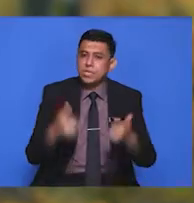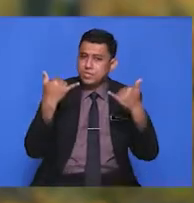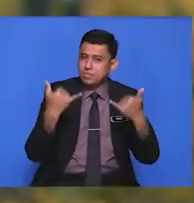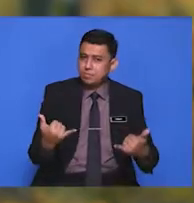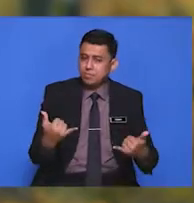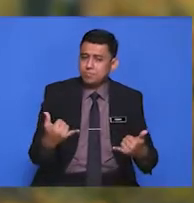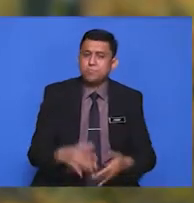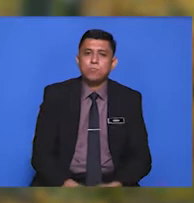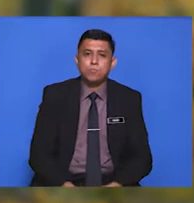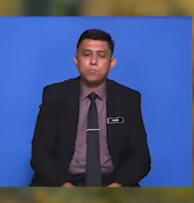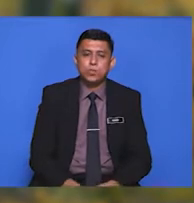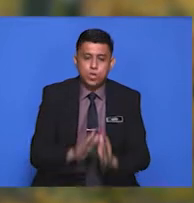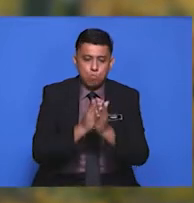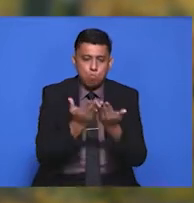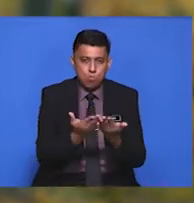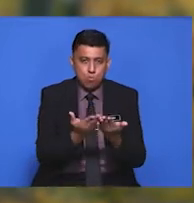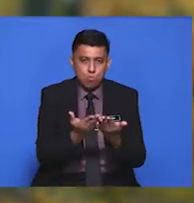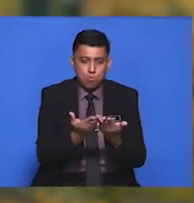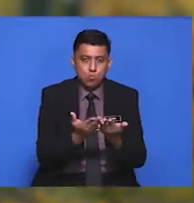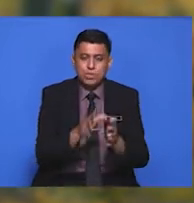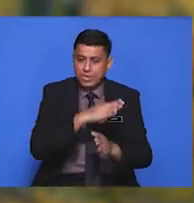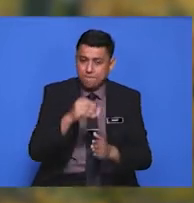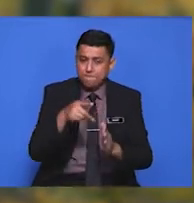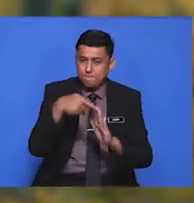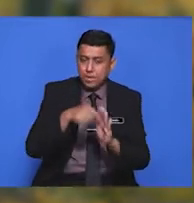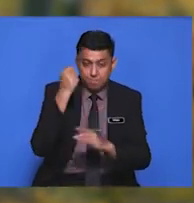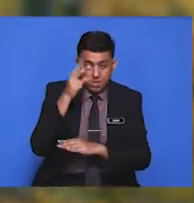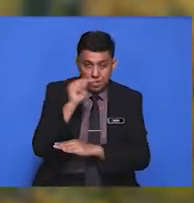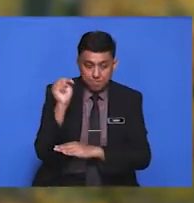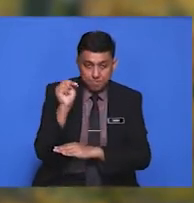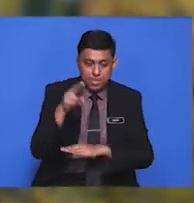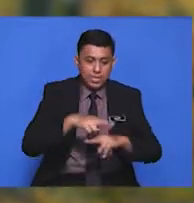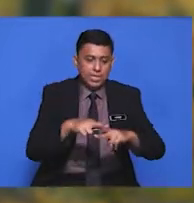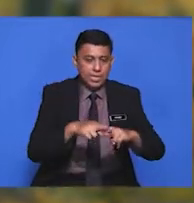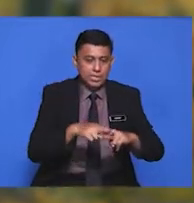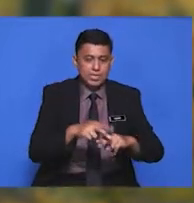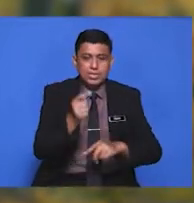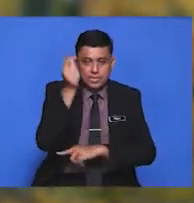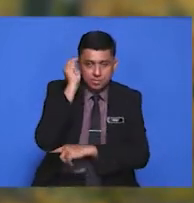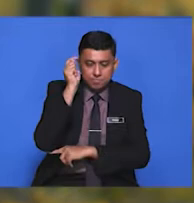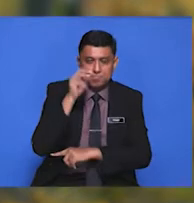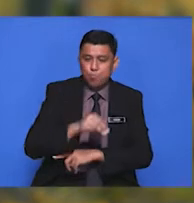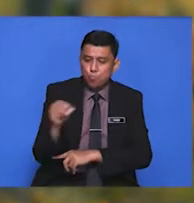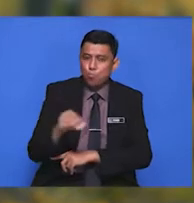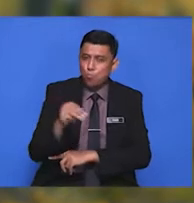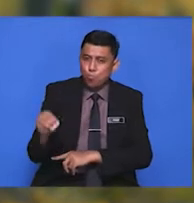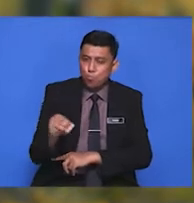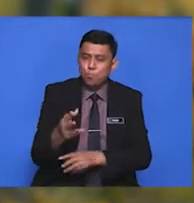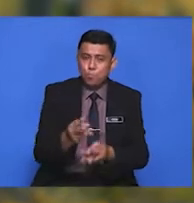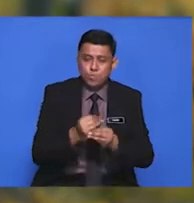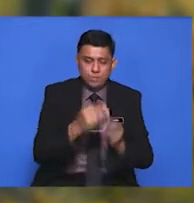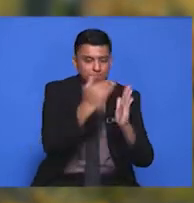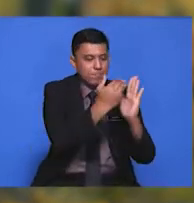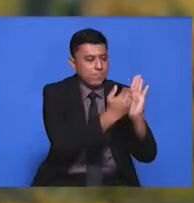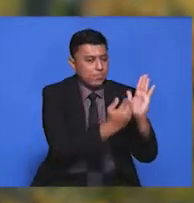Sekarang, berbekalkan buku antologi dan pemahaman tentang sinopsis cerpen sebentar tadi, murid-murid diminta